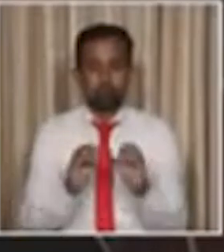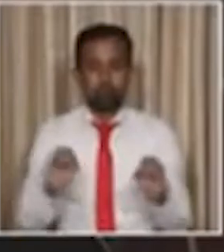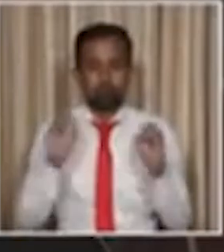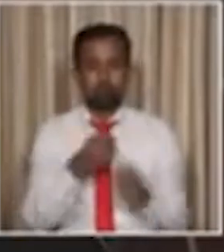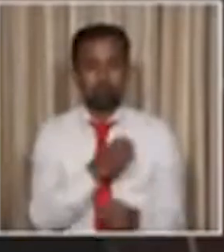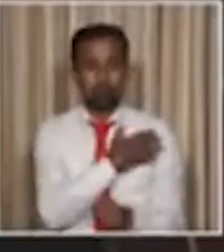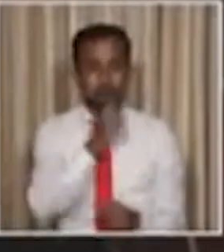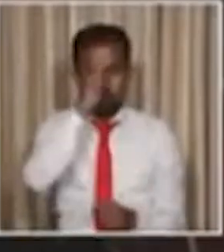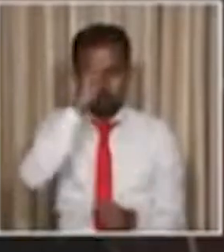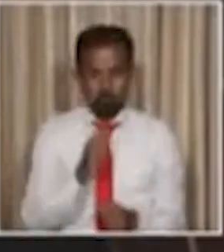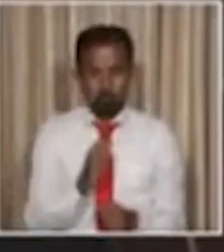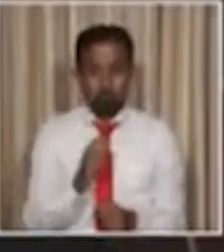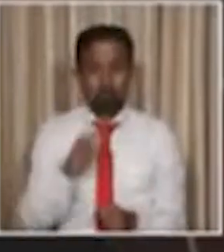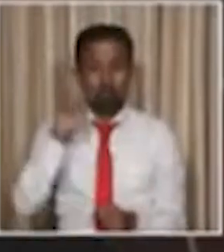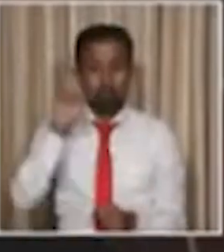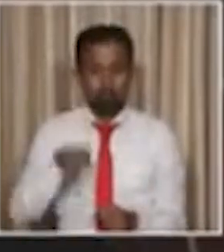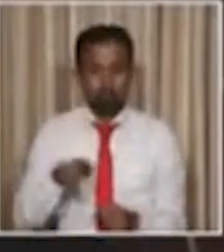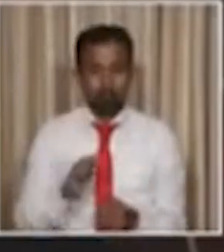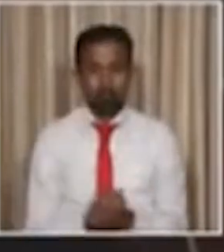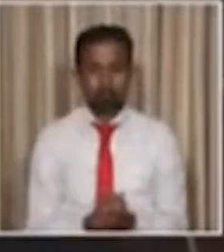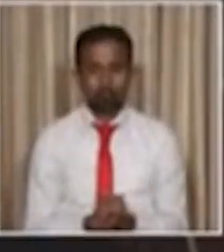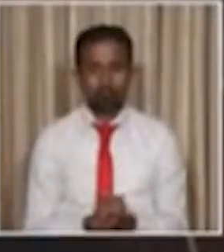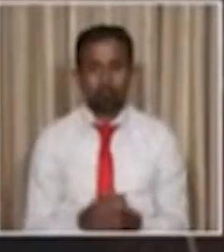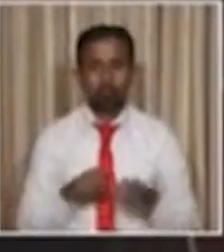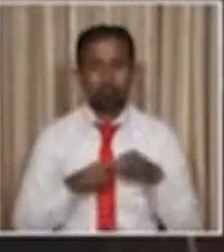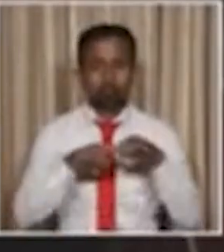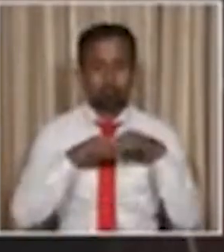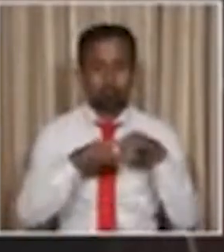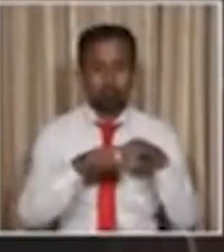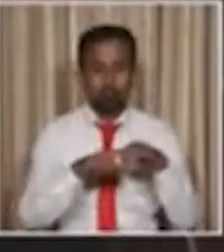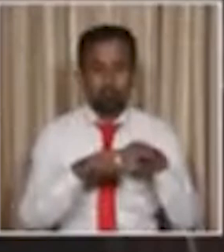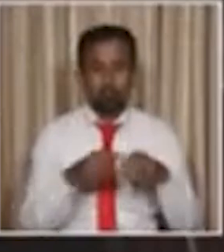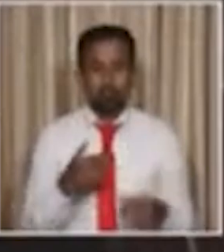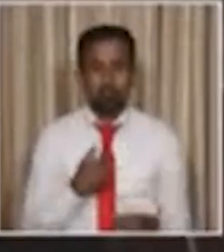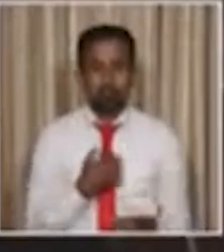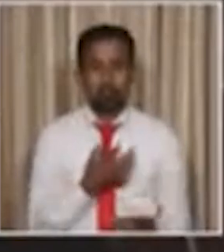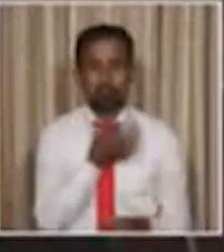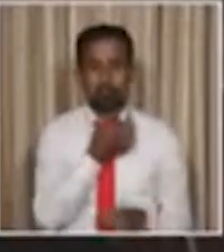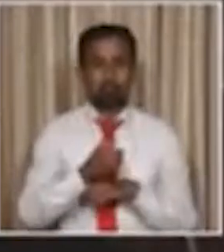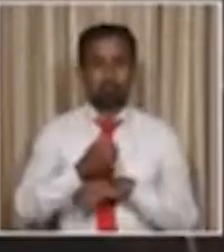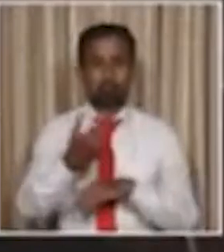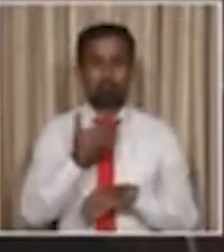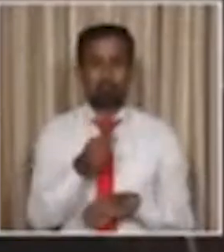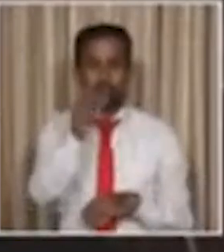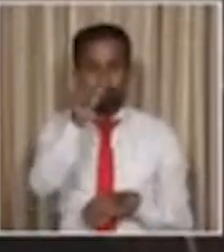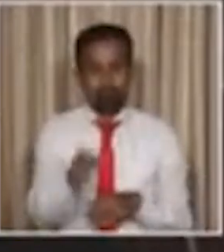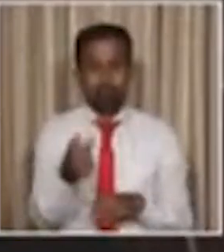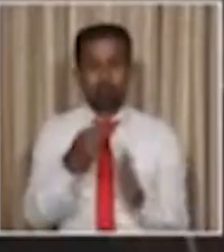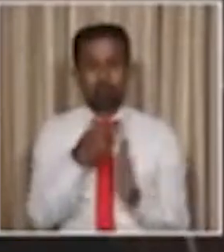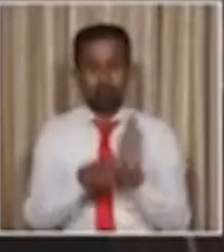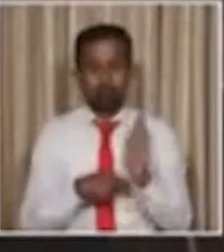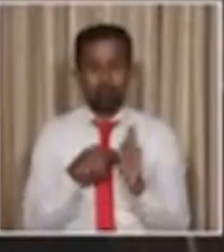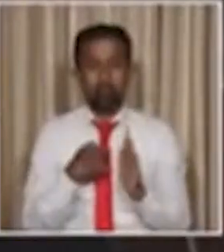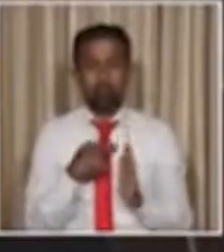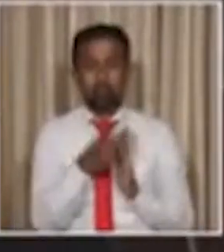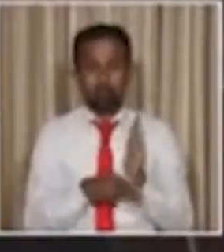තියෙන්නේ ගෝඨාභය රාජපක්ෂ ජනාධිපතිට දුන්න ජනවරම. ඒතකොට ඒ ගැන ප්‍රශ්න කරාම එතුමා මාව හාස්‍යයට ගන්න හදනවා. ඔබත් ආවේ ජාතික ලයිස්තුවෙන්, මාත්